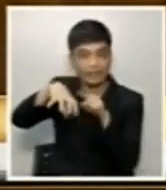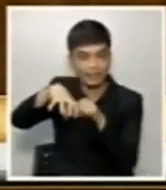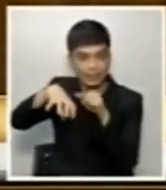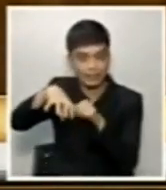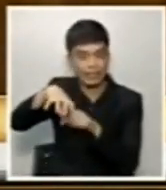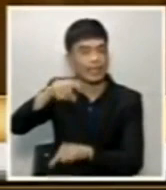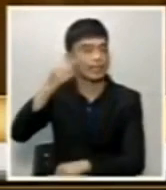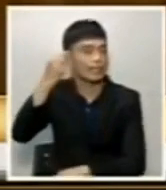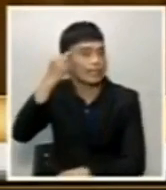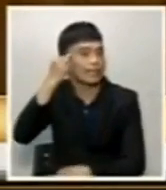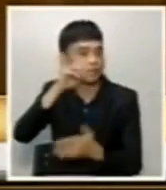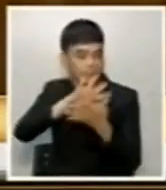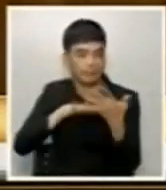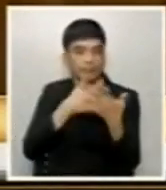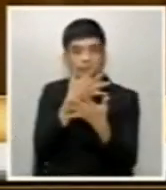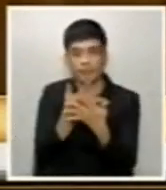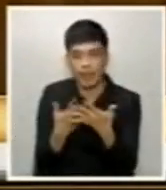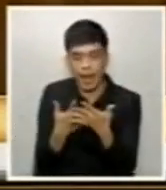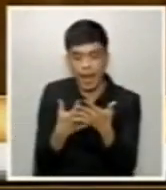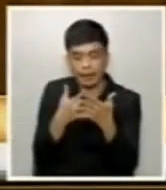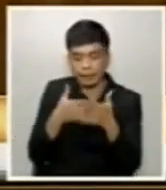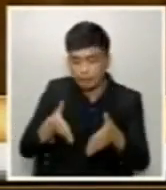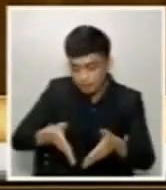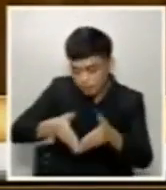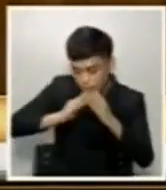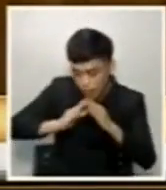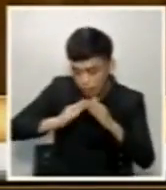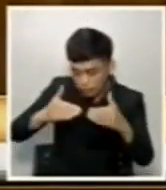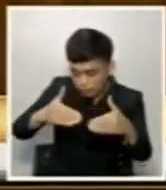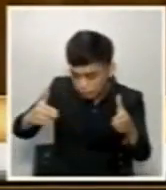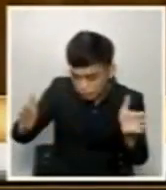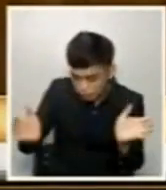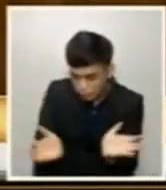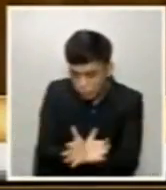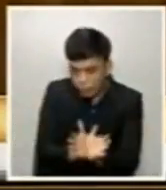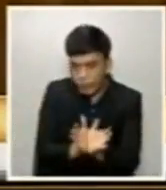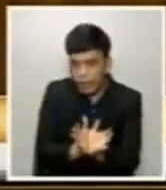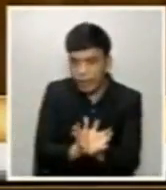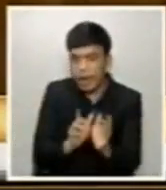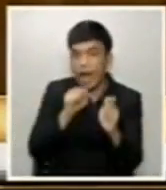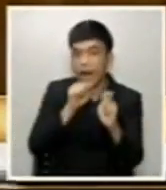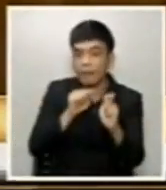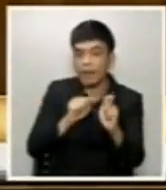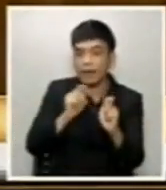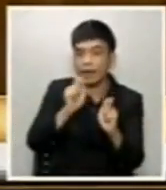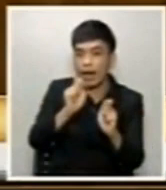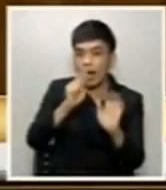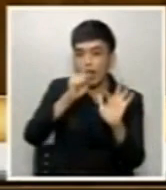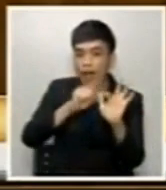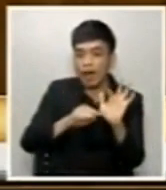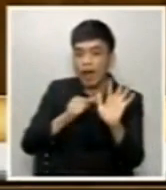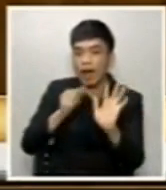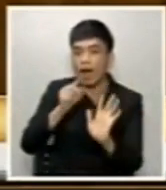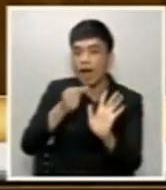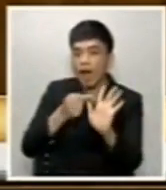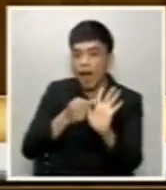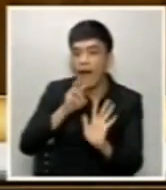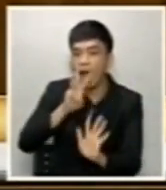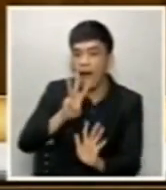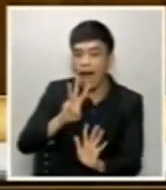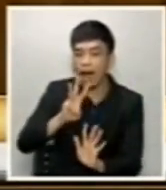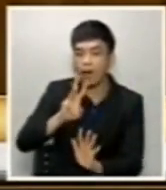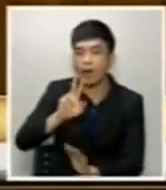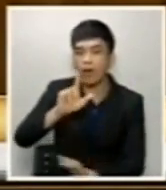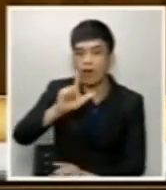จะสร้างพื้นที่เก็บกักน้ำขึ้นในพื้นที่ของอำเภออ่าวลึกตรงนี้นะครับโดยมีโครง